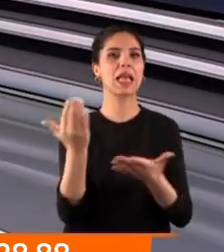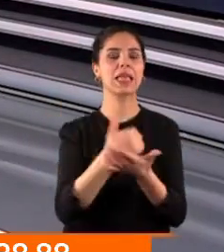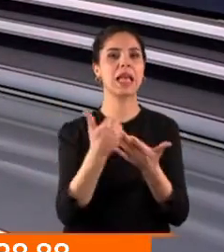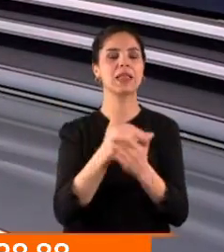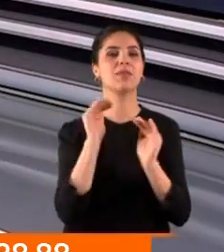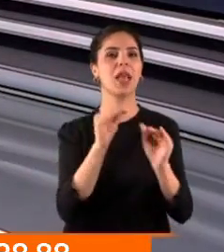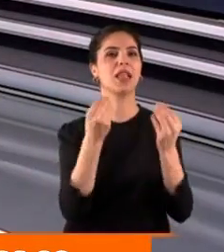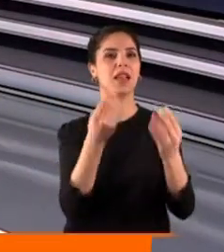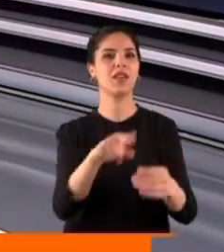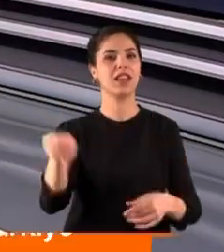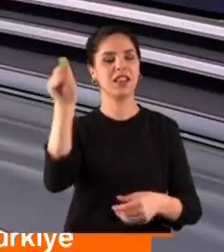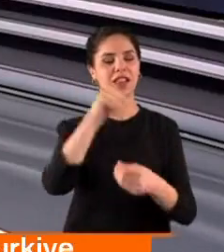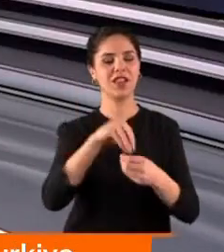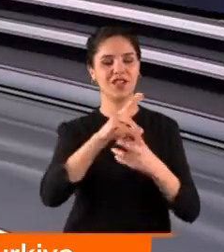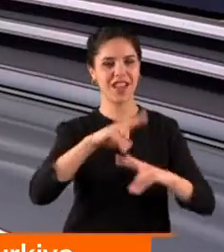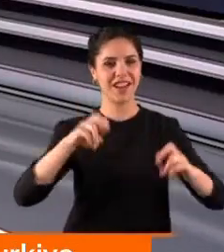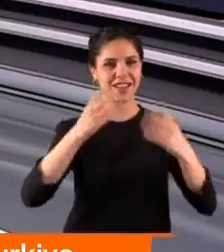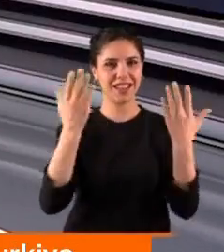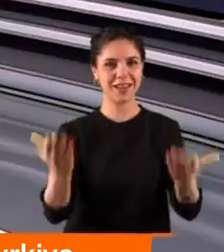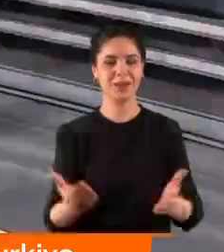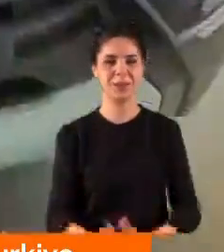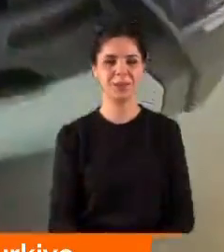destek veriliyor? Sizin için araştırdık.